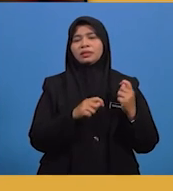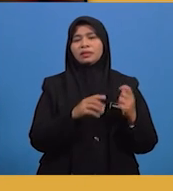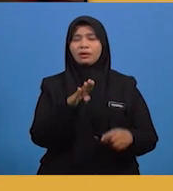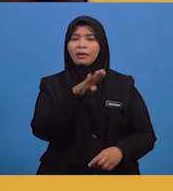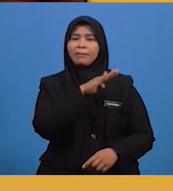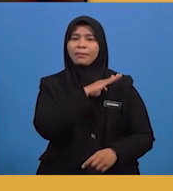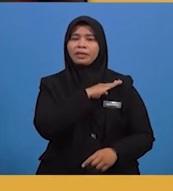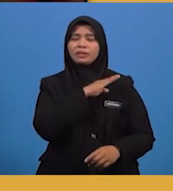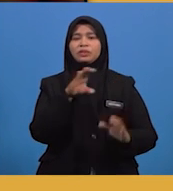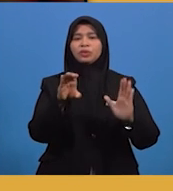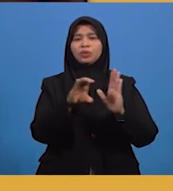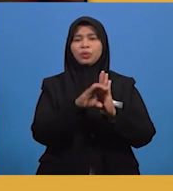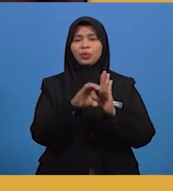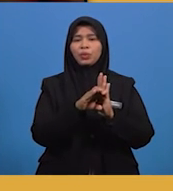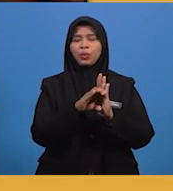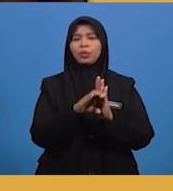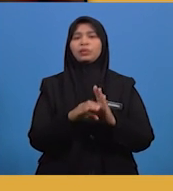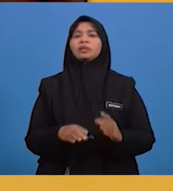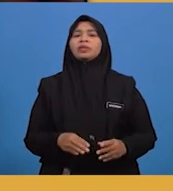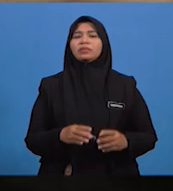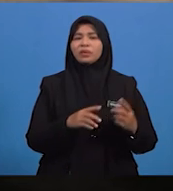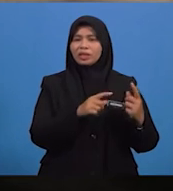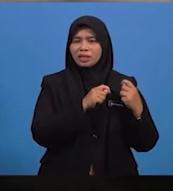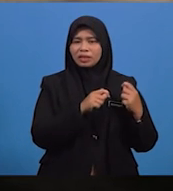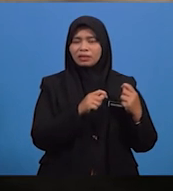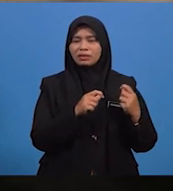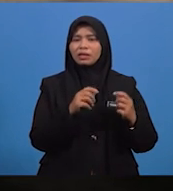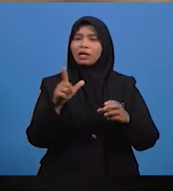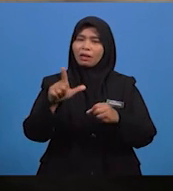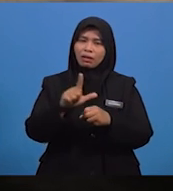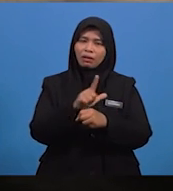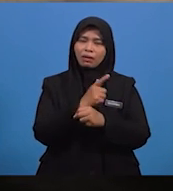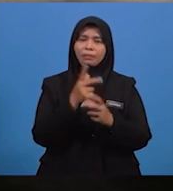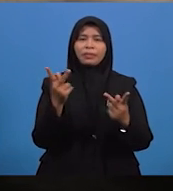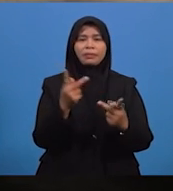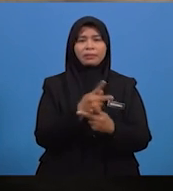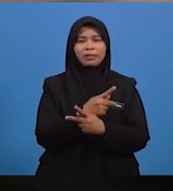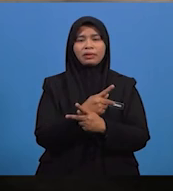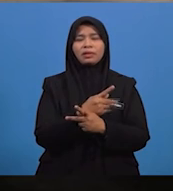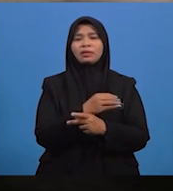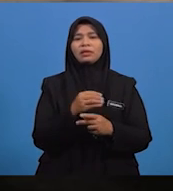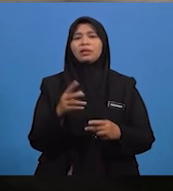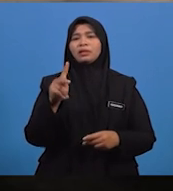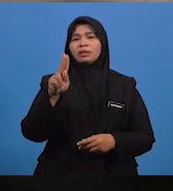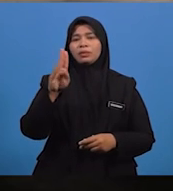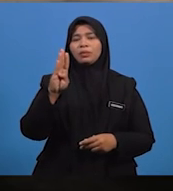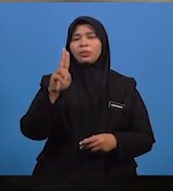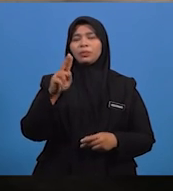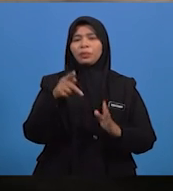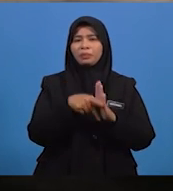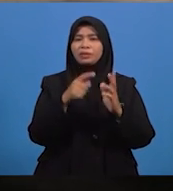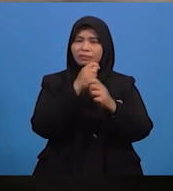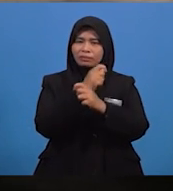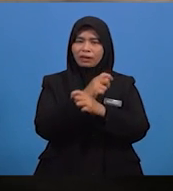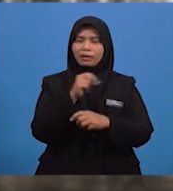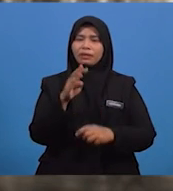Contohnya, dari sudut angkatan tentera, kelengkapan perang dan kubu pertahanan British.